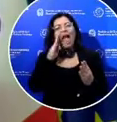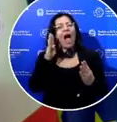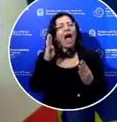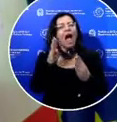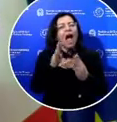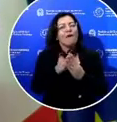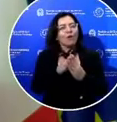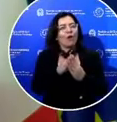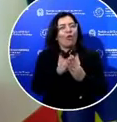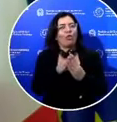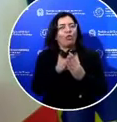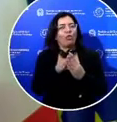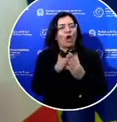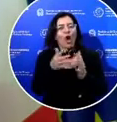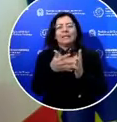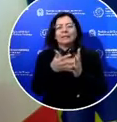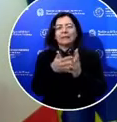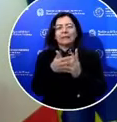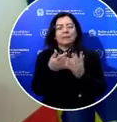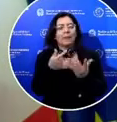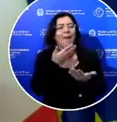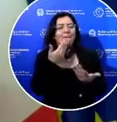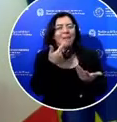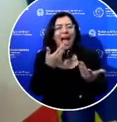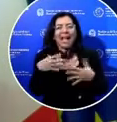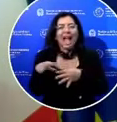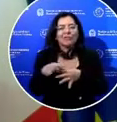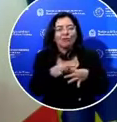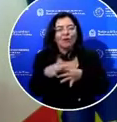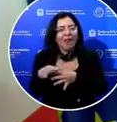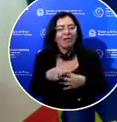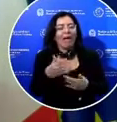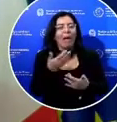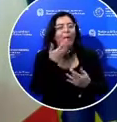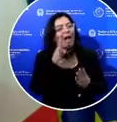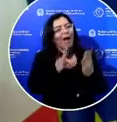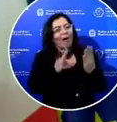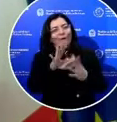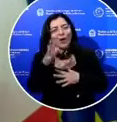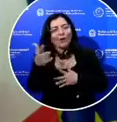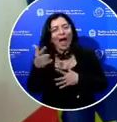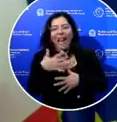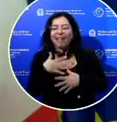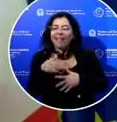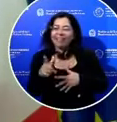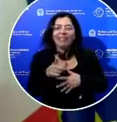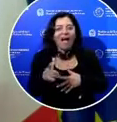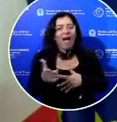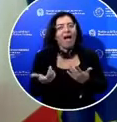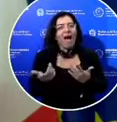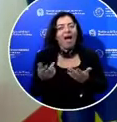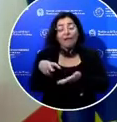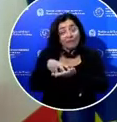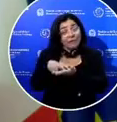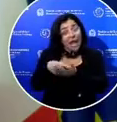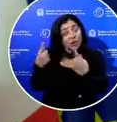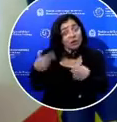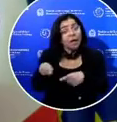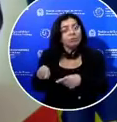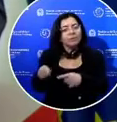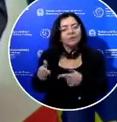l'assenza di socialità, l'assenza di momenti di confronto con gli altri. Questa fragilità può portare